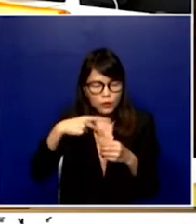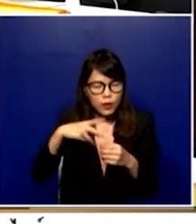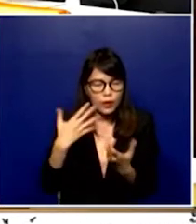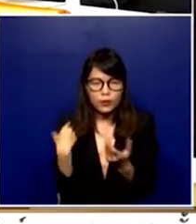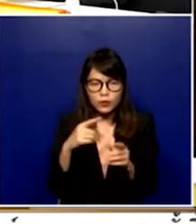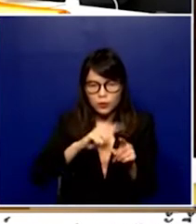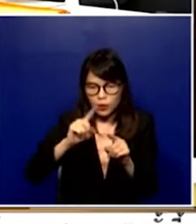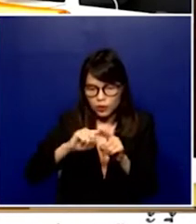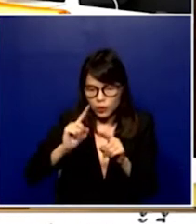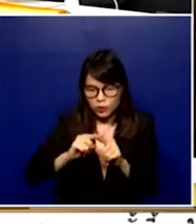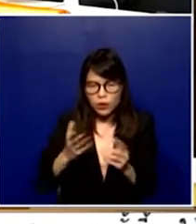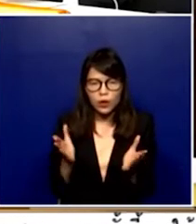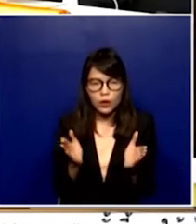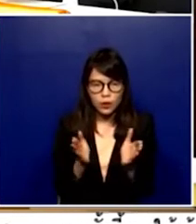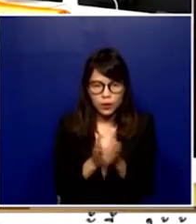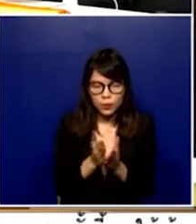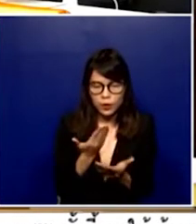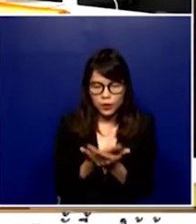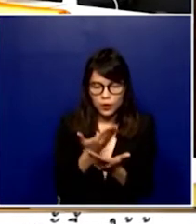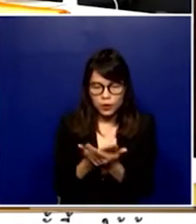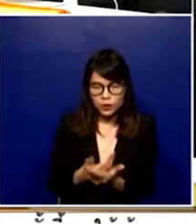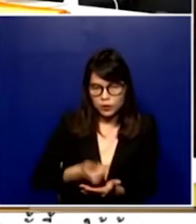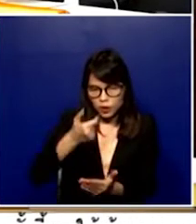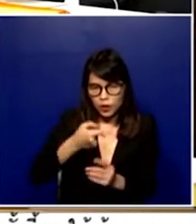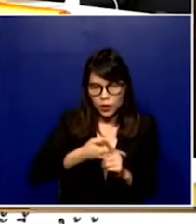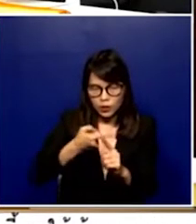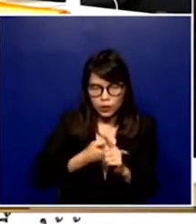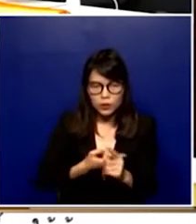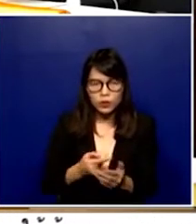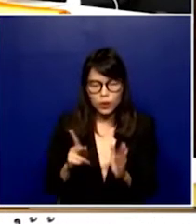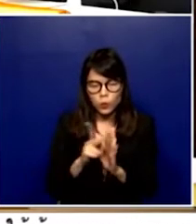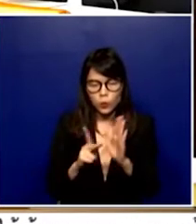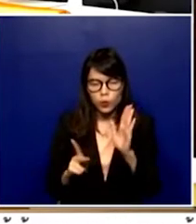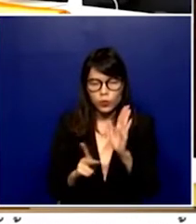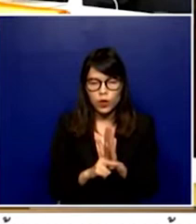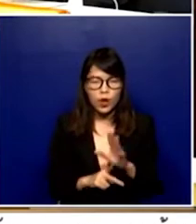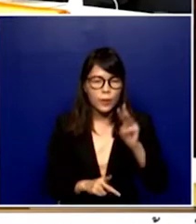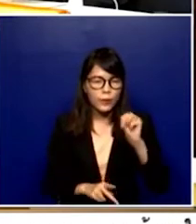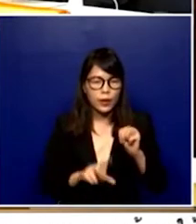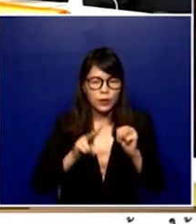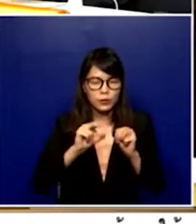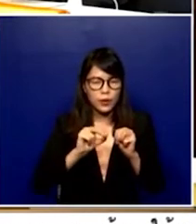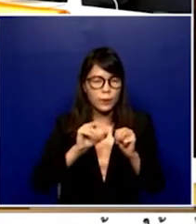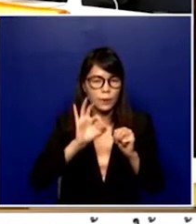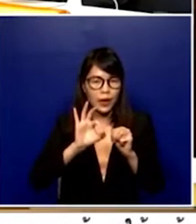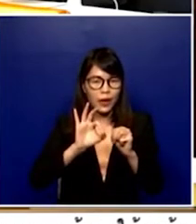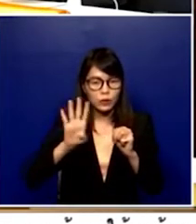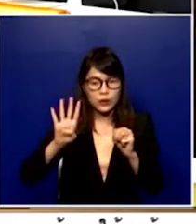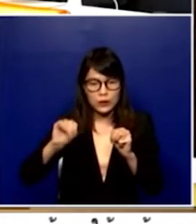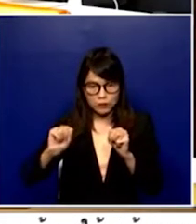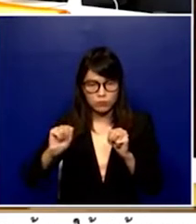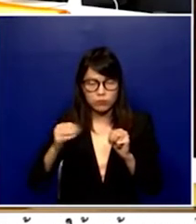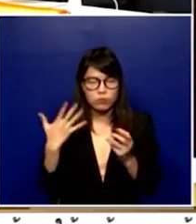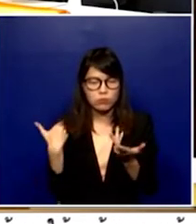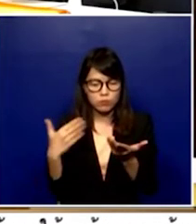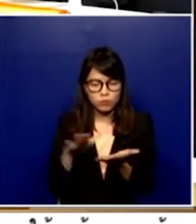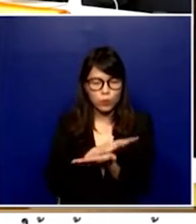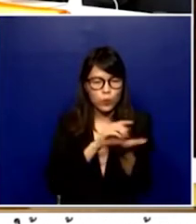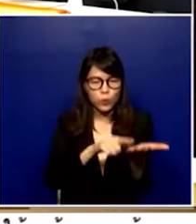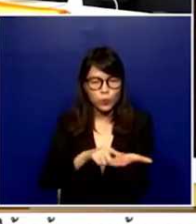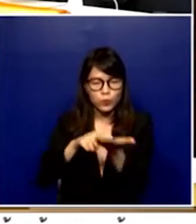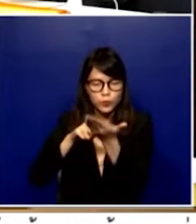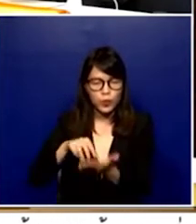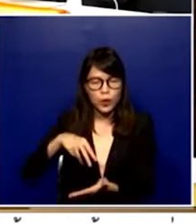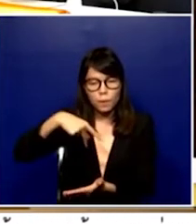ือเป็เงินได้พงประเมินตามประมวลกฎหมายรษฎกรร มาตรา 3940 นำไปคำนวภาษีเพื่อยื่นของอดอก 90 ด้